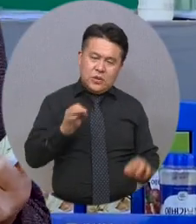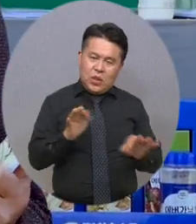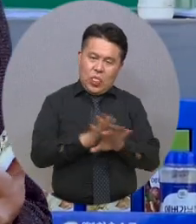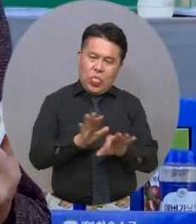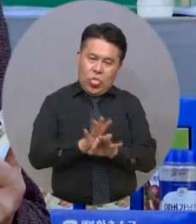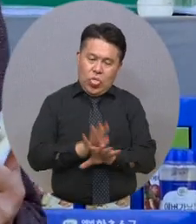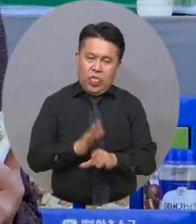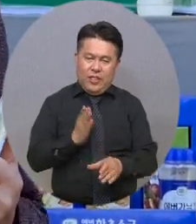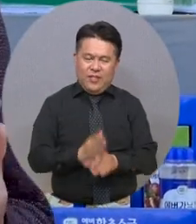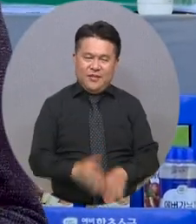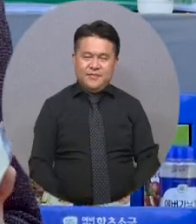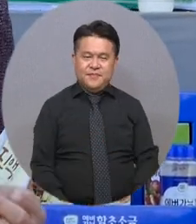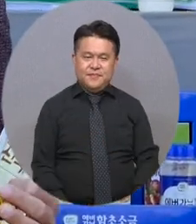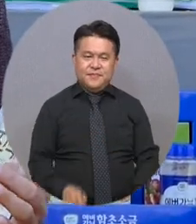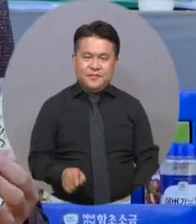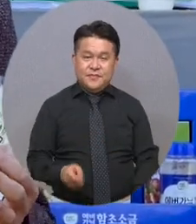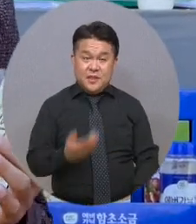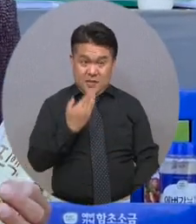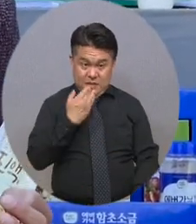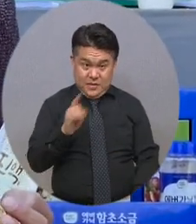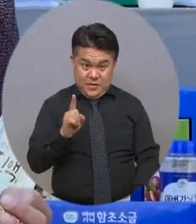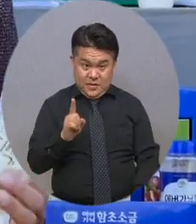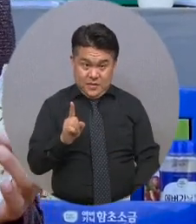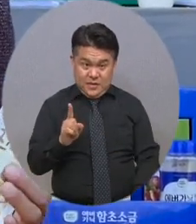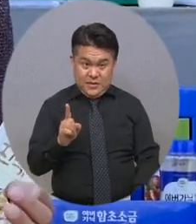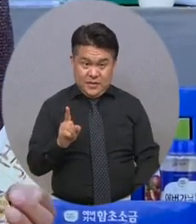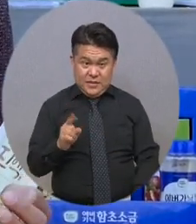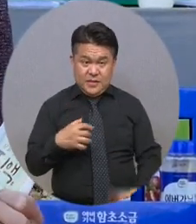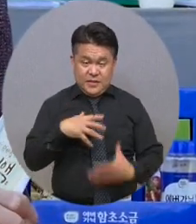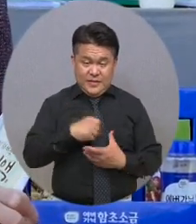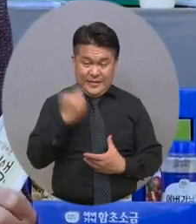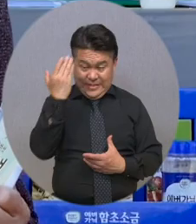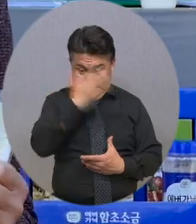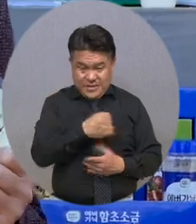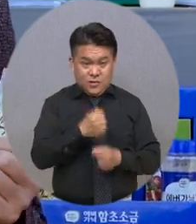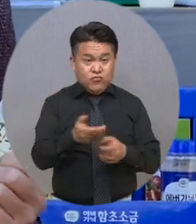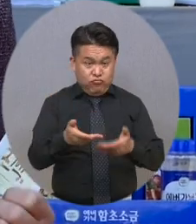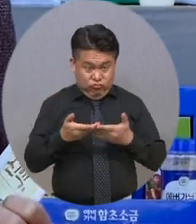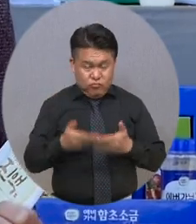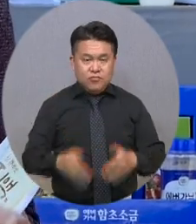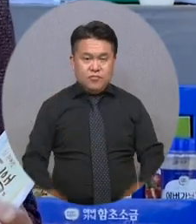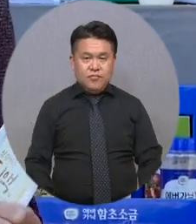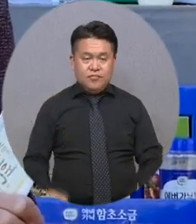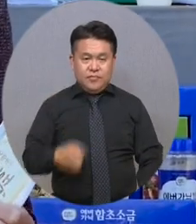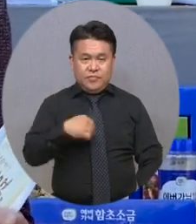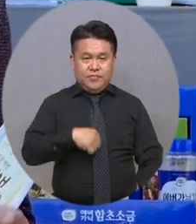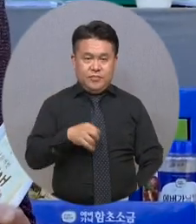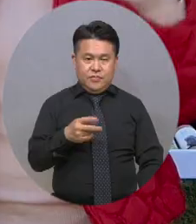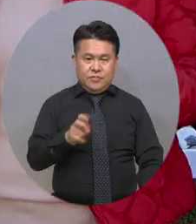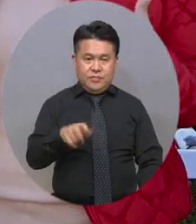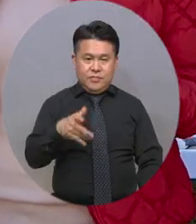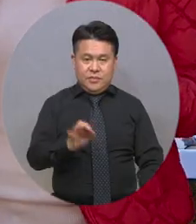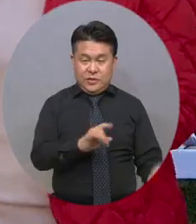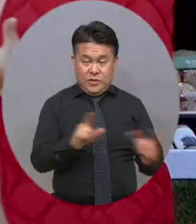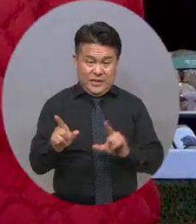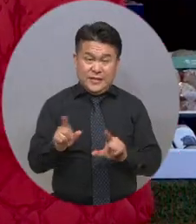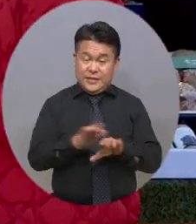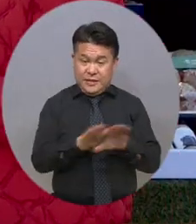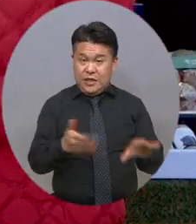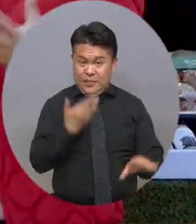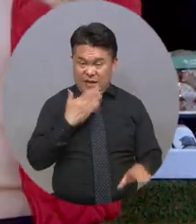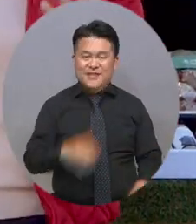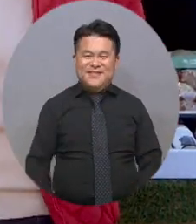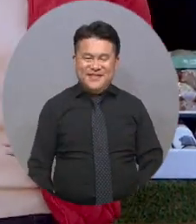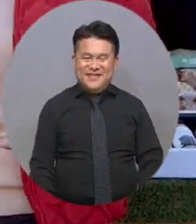여기는 딱 드시면은 이 이를 아주 깨끗하게 맑게 만들어요. 이 염증들 그런 거 잘 잡아줍니다. 몸 상황이 좋지